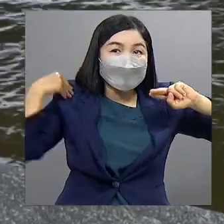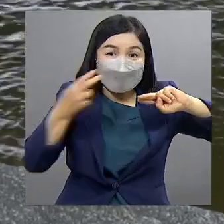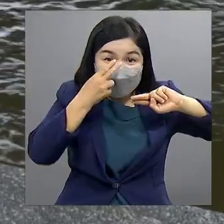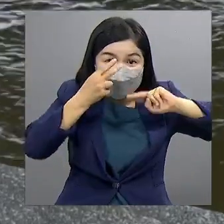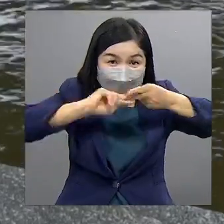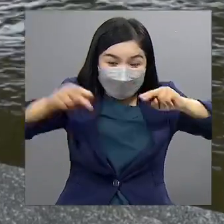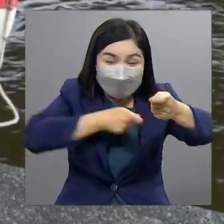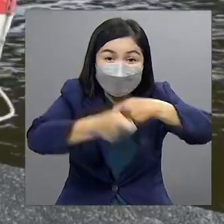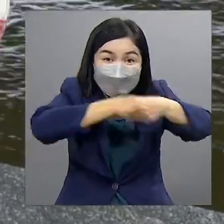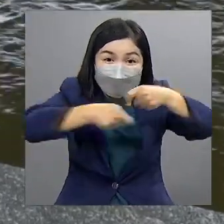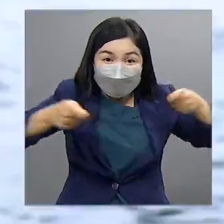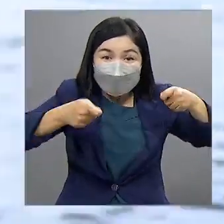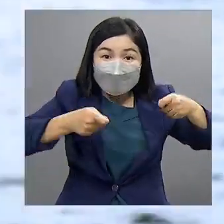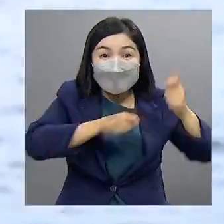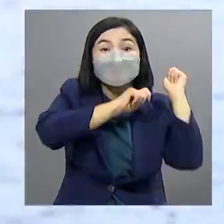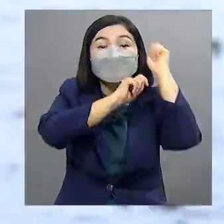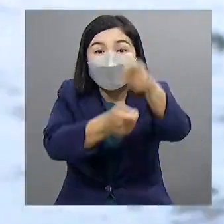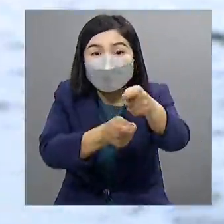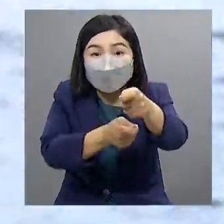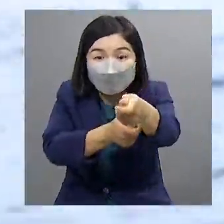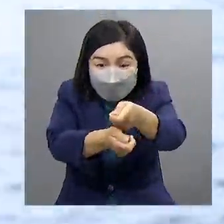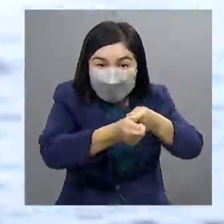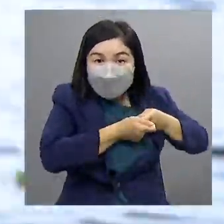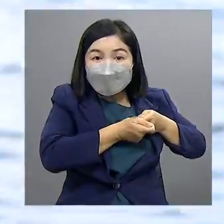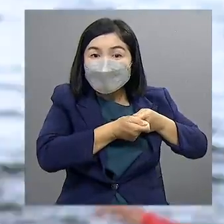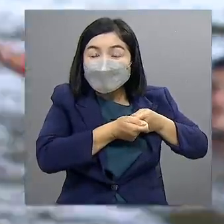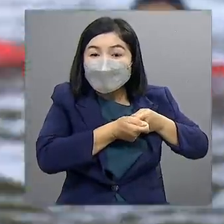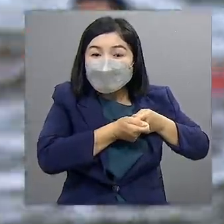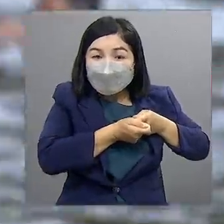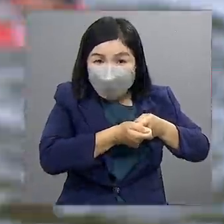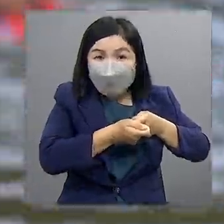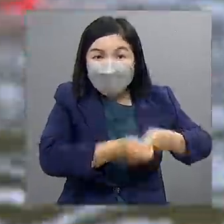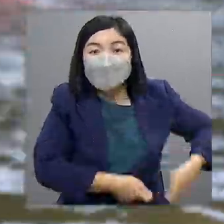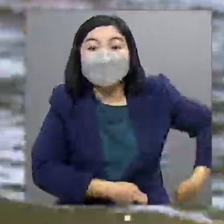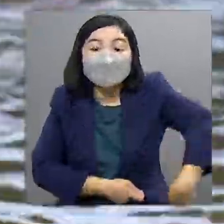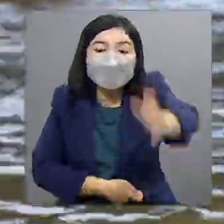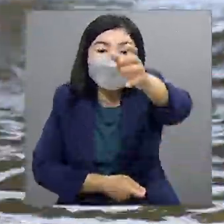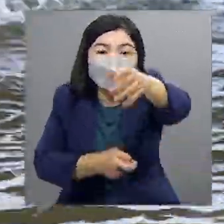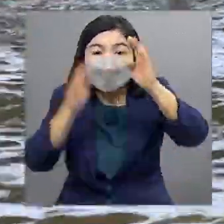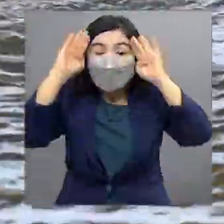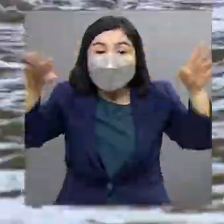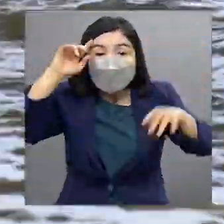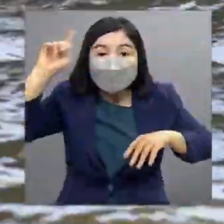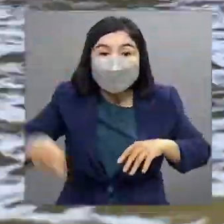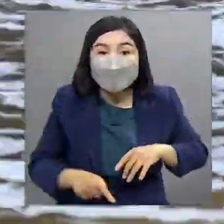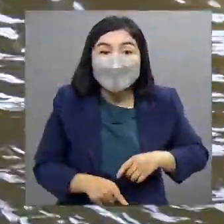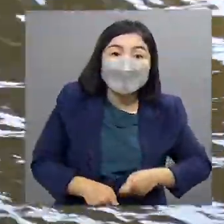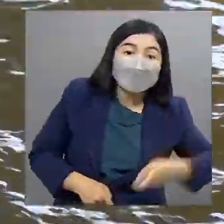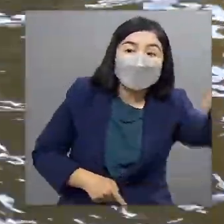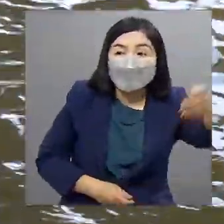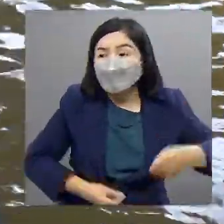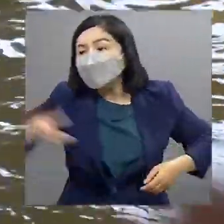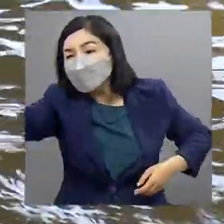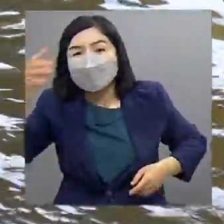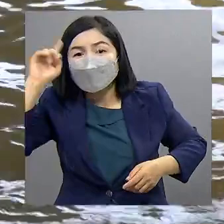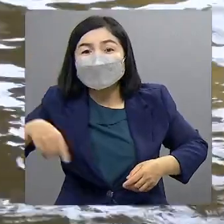ราต้องมัดไว้ด้วย เพื่ออะไรคะ เราโยนคนไม่มีประสบการณ์โยนไม่มีทางครั้งเดียวถึงตัวเขาแน่นอนเ